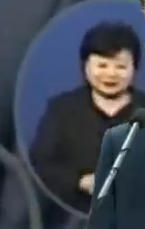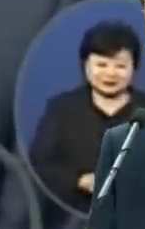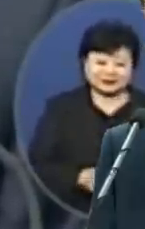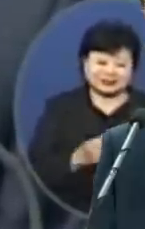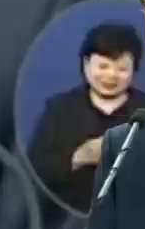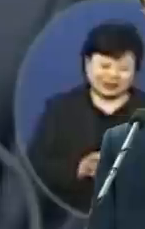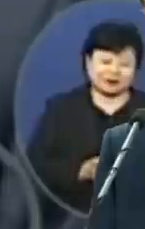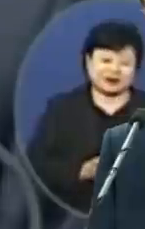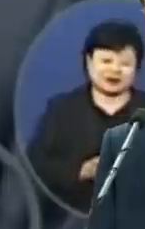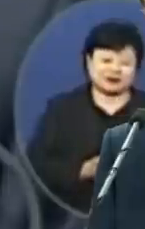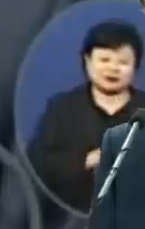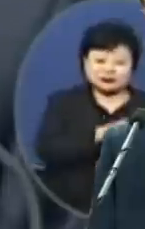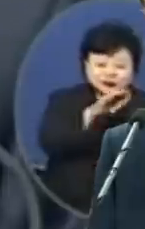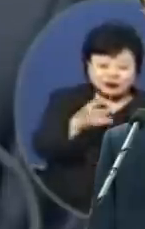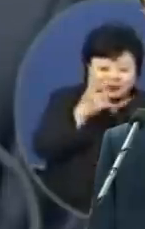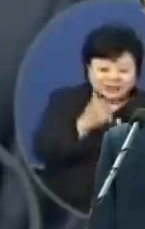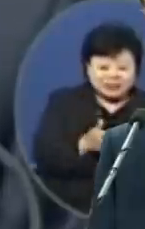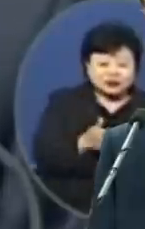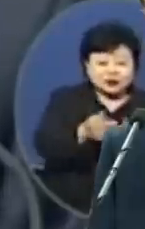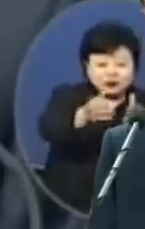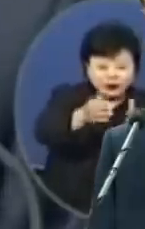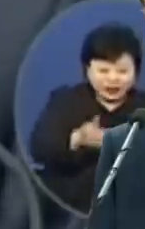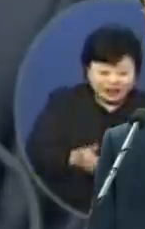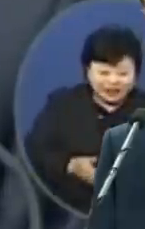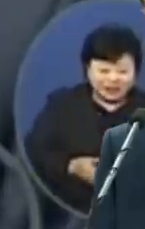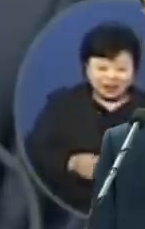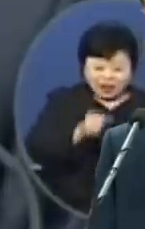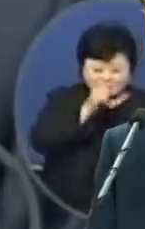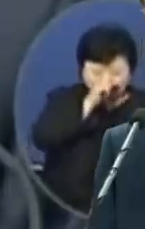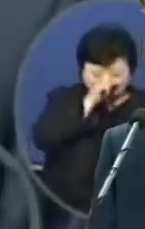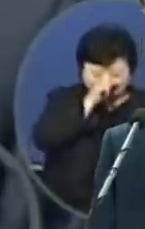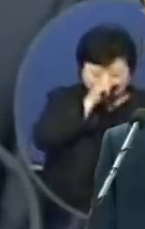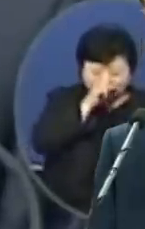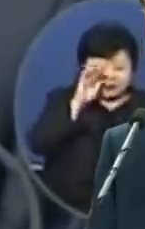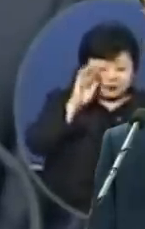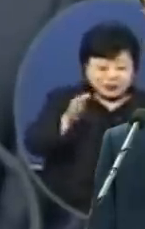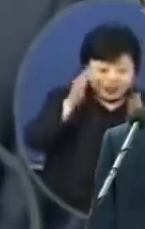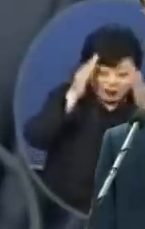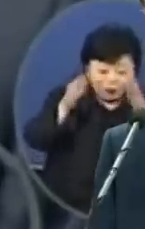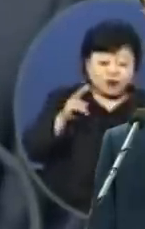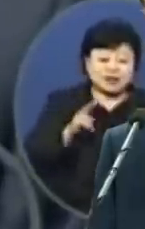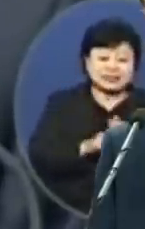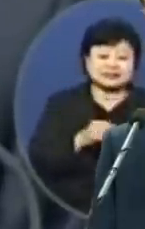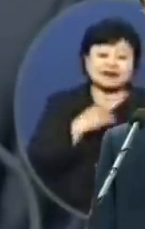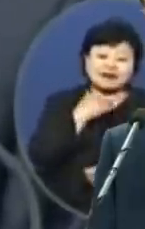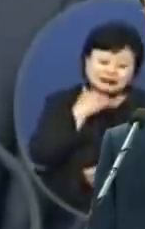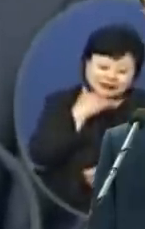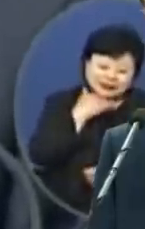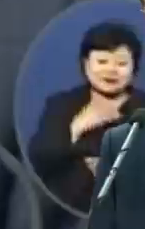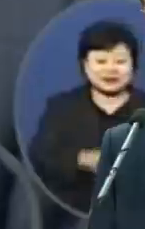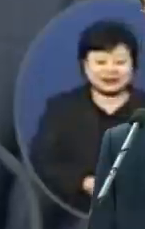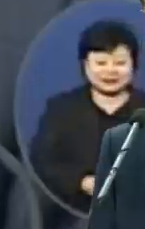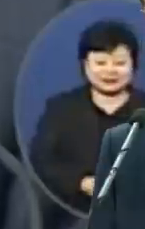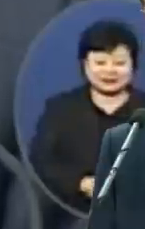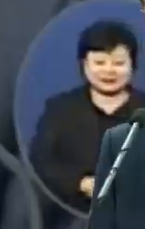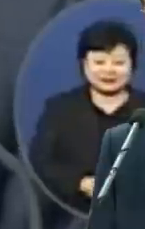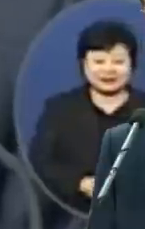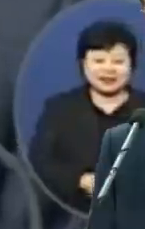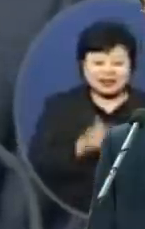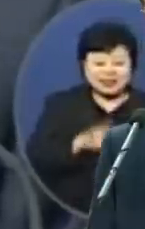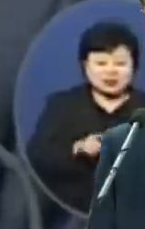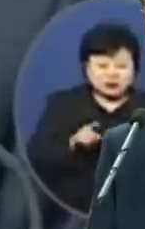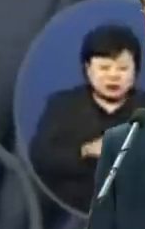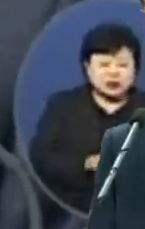그렇기 때문에 우리는 예수님을 통해서 좋아질 미래를 바라보고 기적을 기대하는 것입니다. 예수